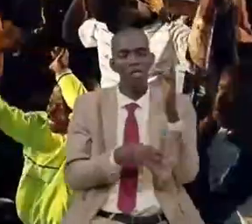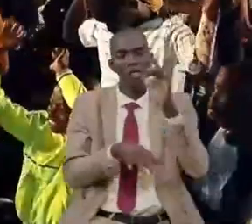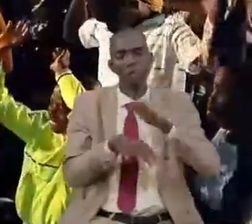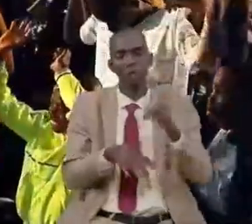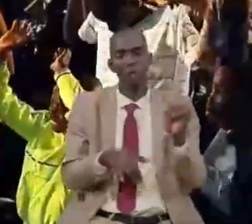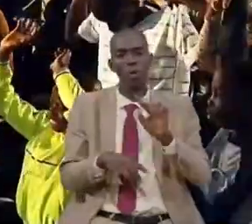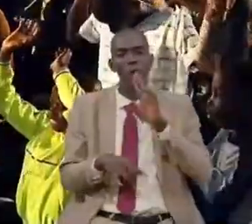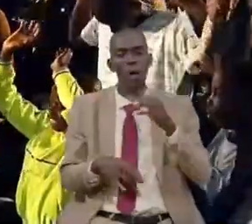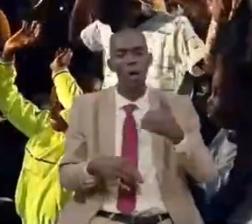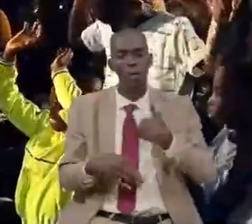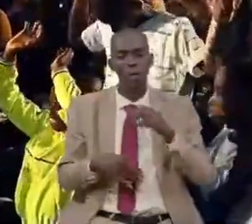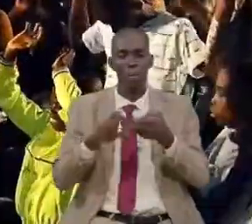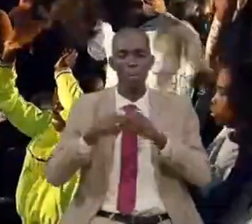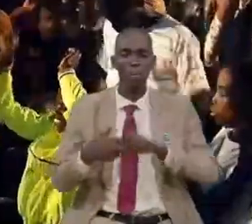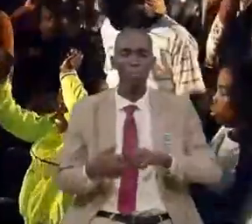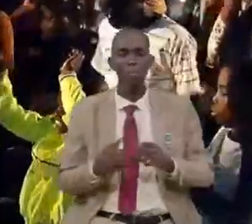lieu du mal.